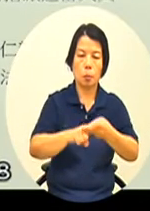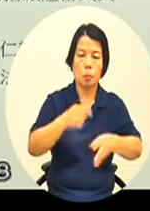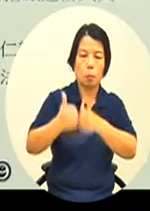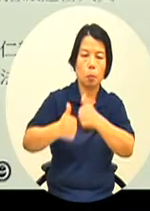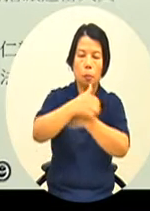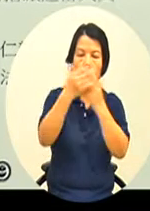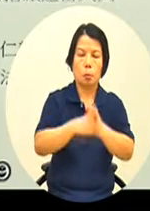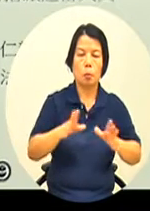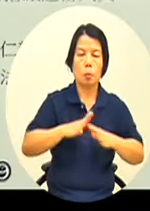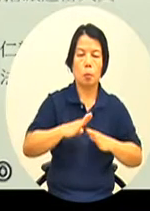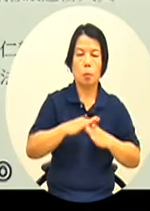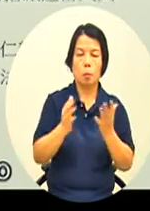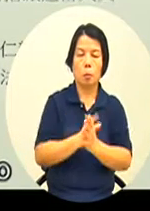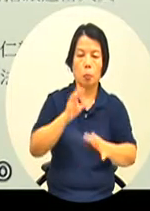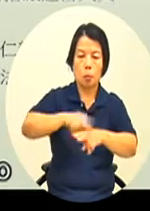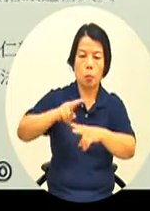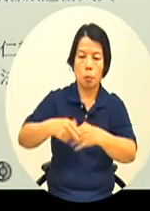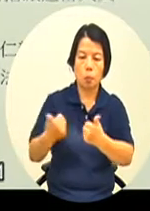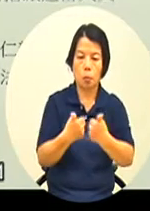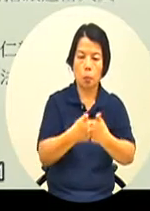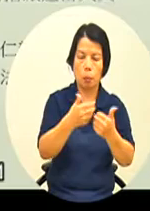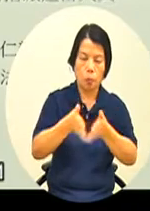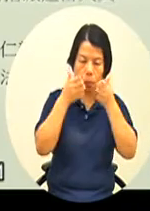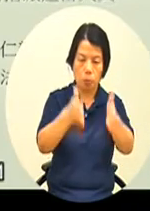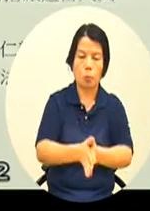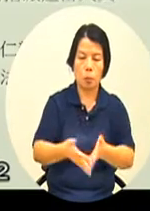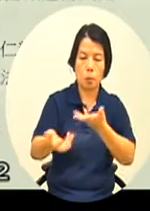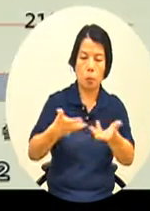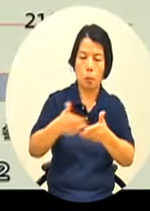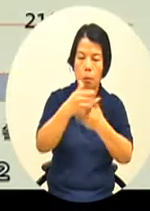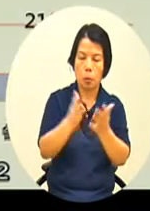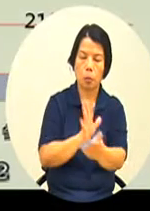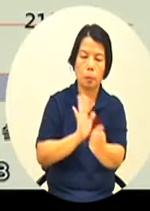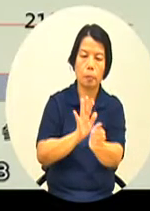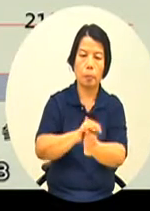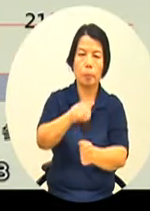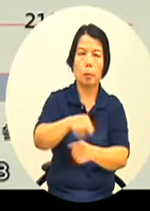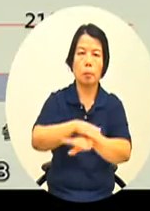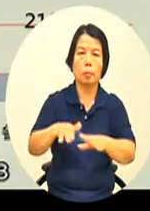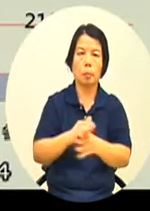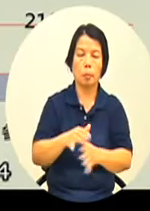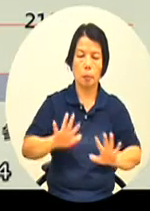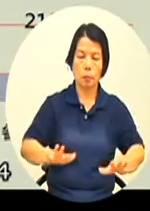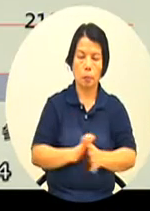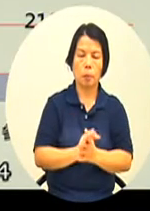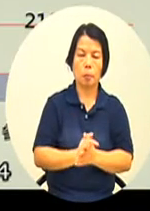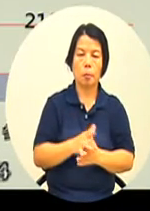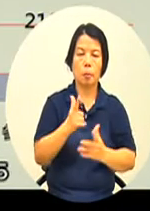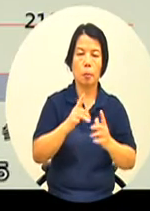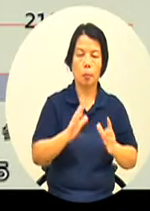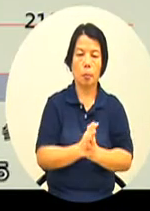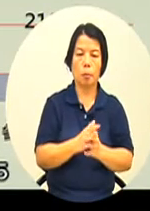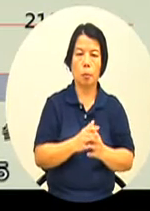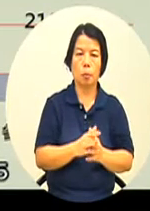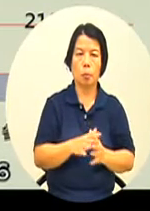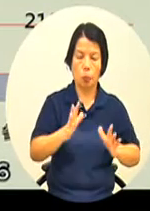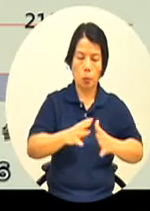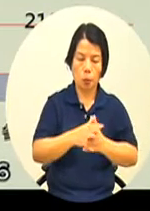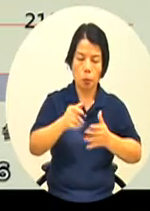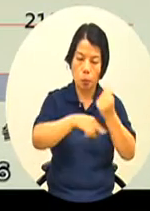至各机关座谈，就实务作业上的法律疑义提供协助。在本期法令疑义事宜的成效上